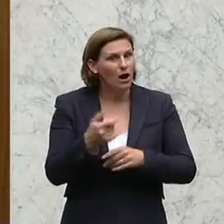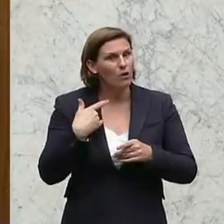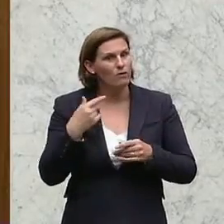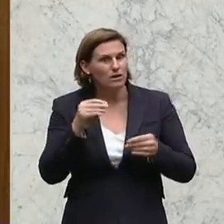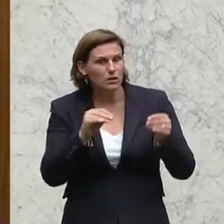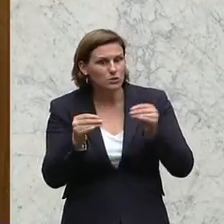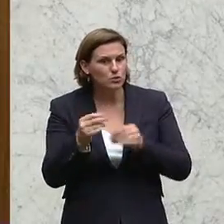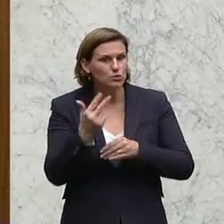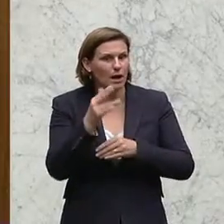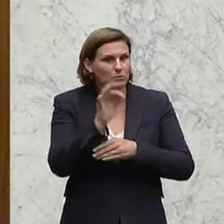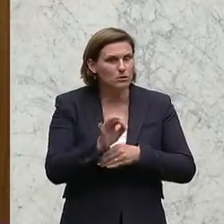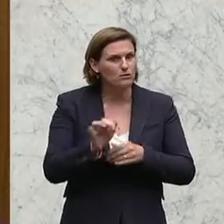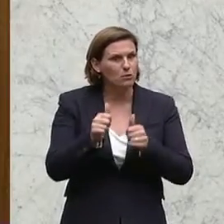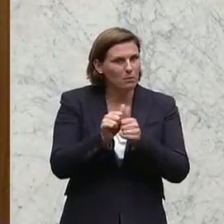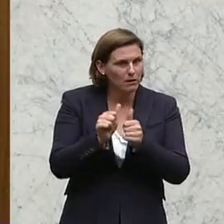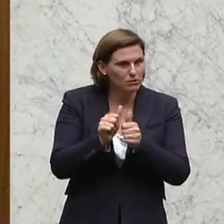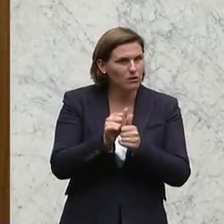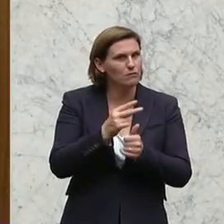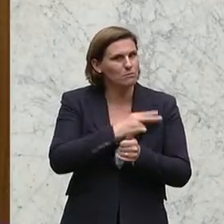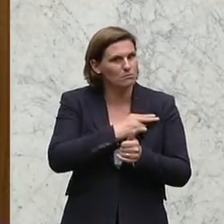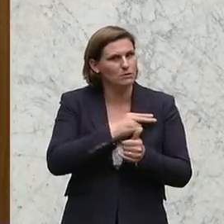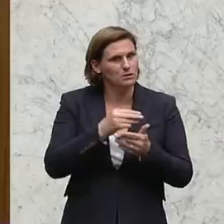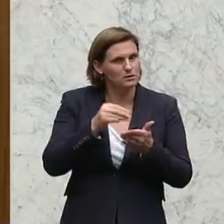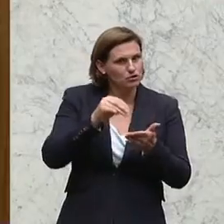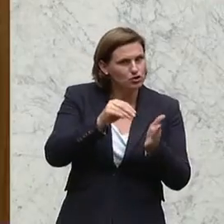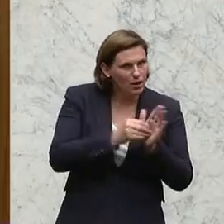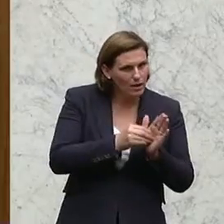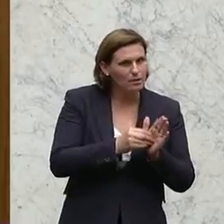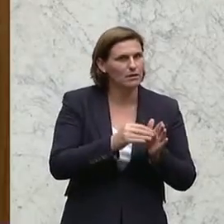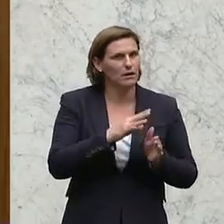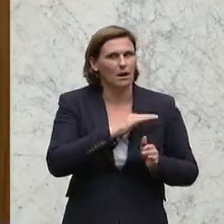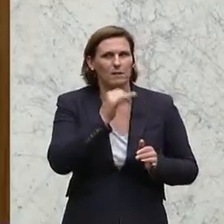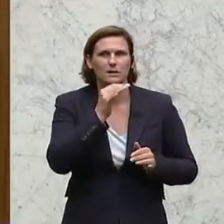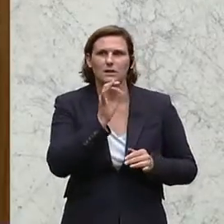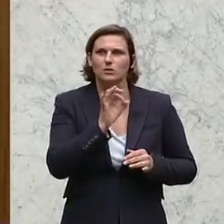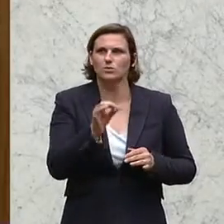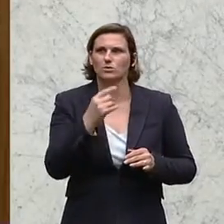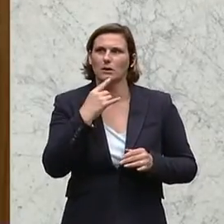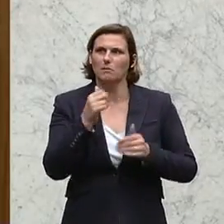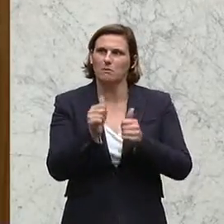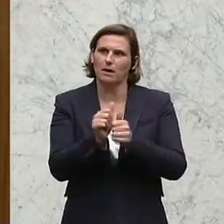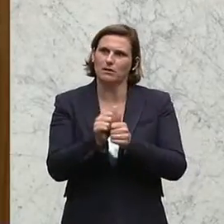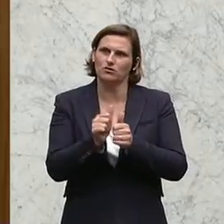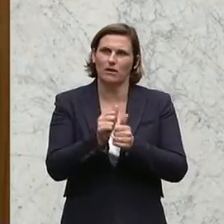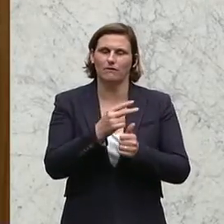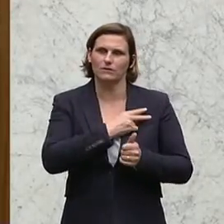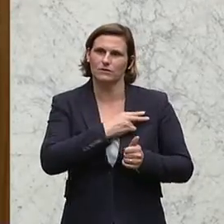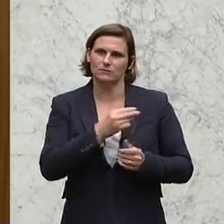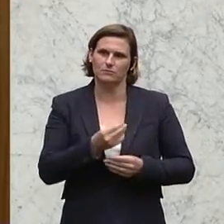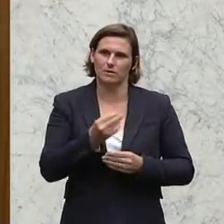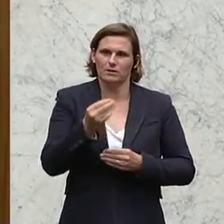Erläuterungen 3% für den Partnerschaftsbonus festgesetzt, aber es geht hier nicht ausschließlich um den Partnerschaftsbonus, es geht